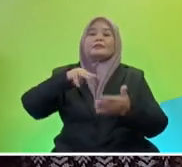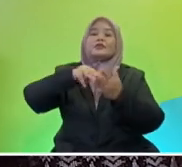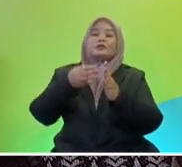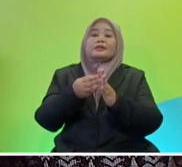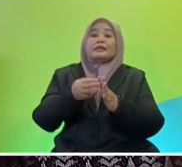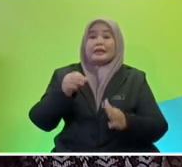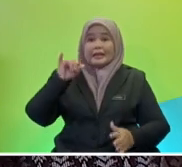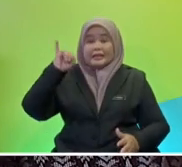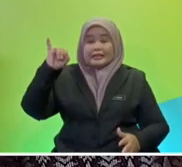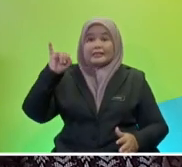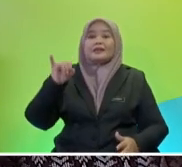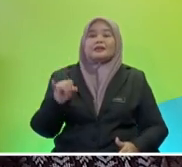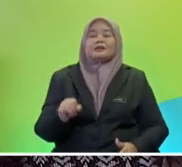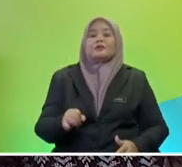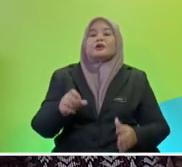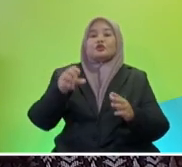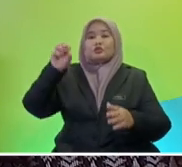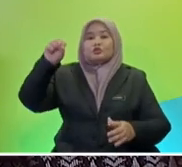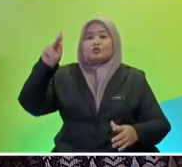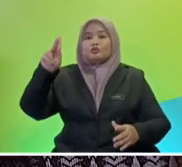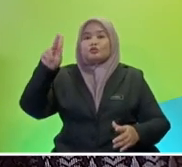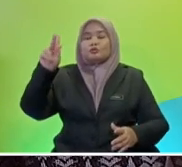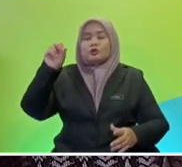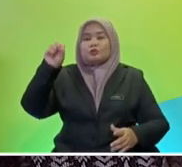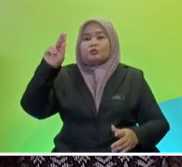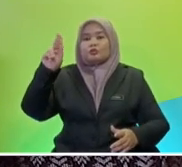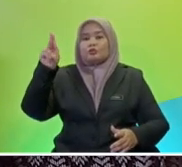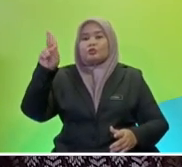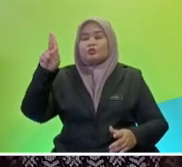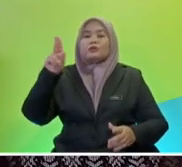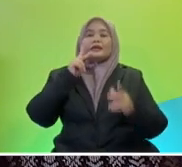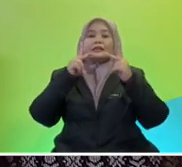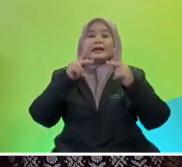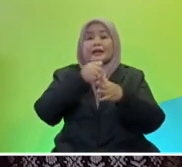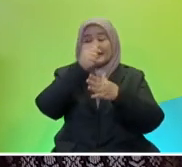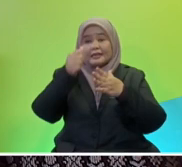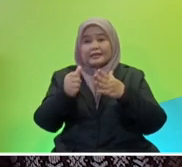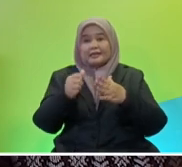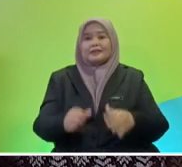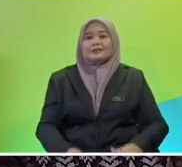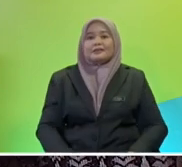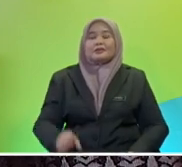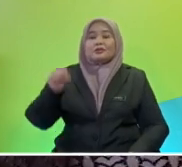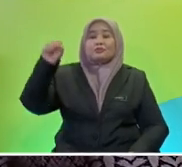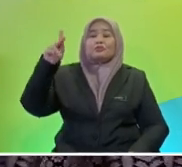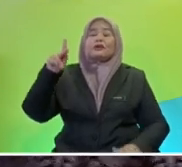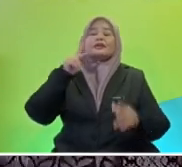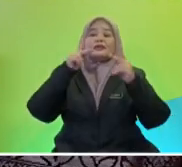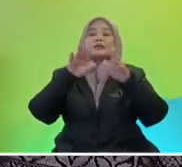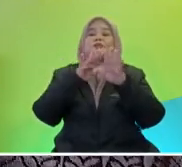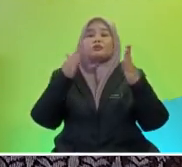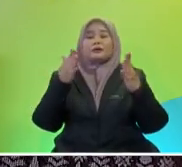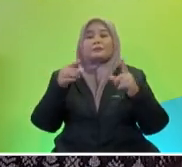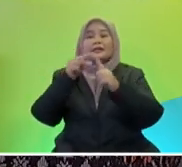perkataan capati mempunyai suku kata akhir dari dalam kategori suku kata terbuka Oke